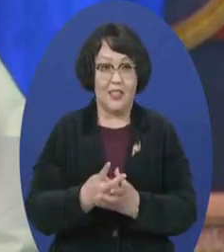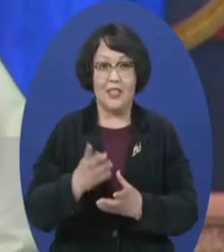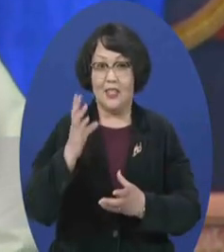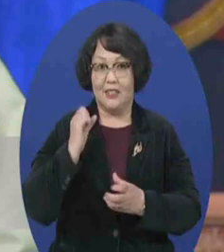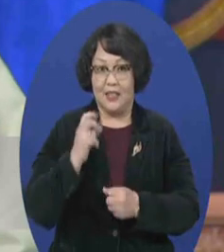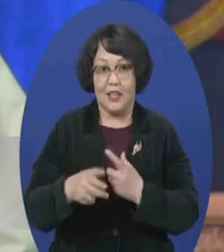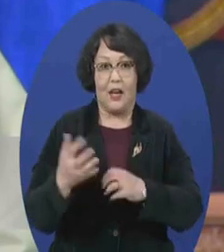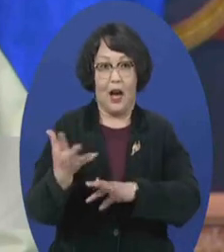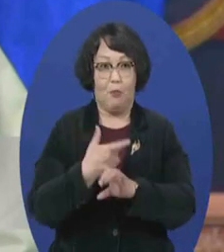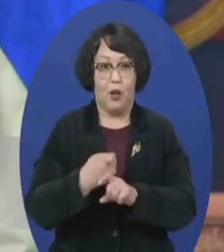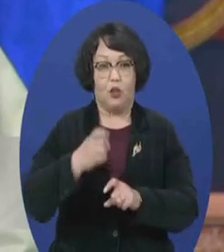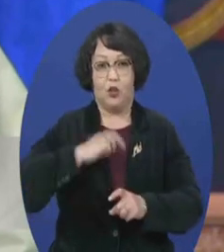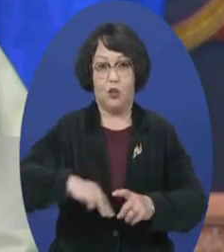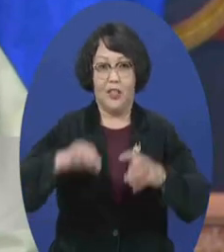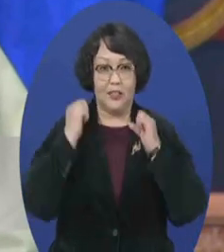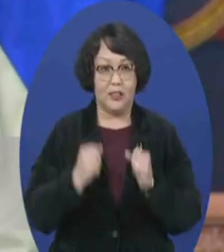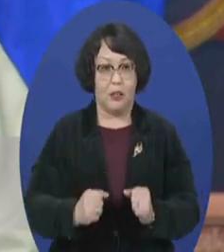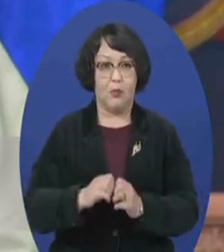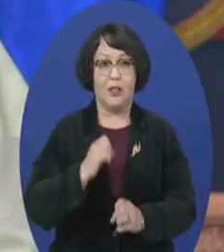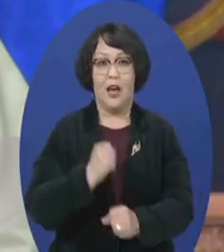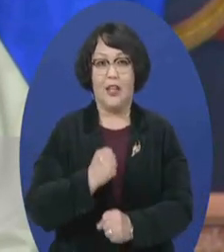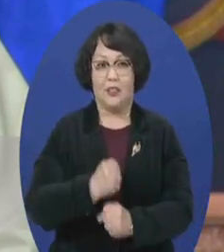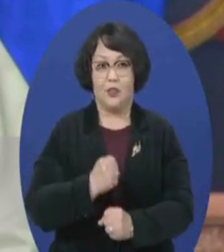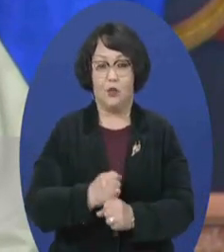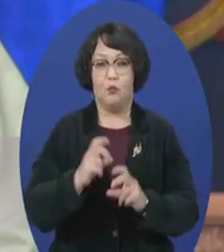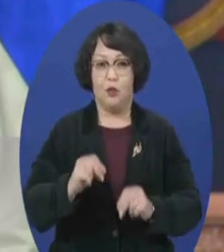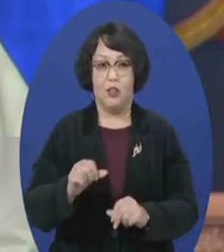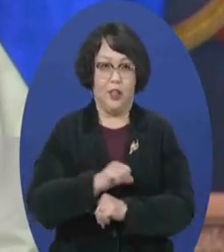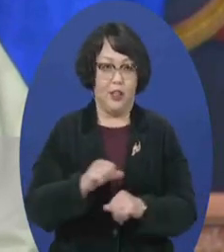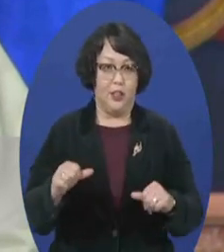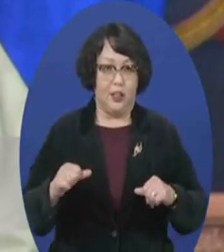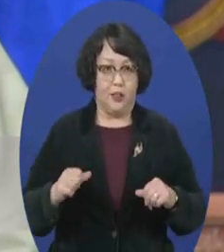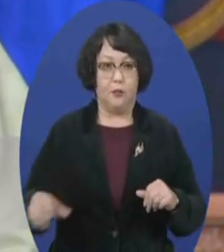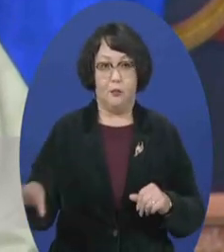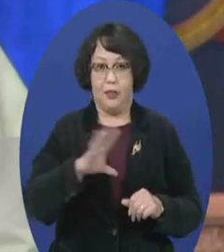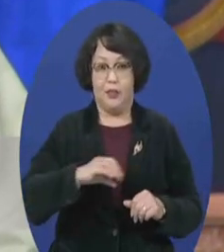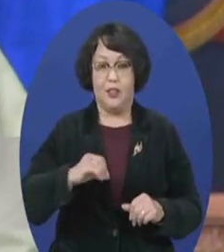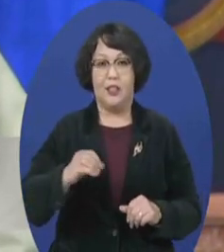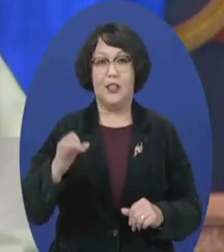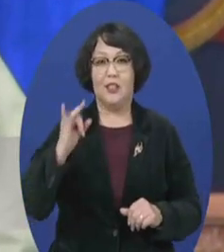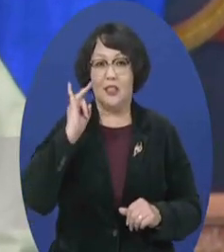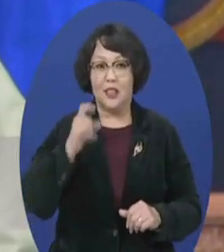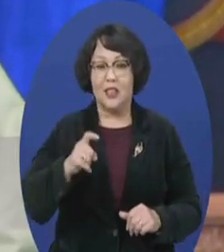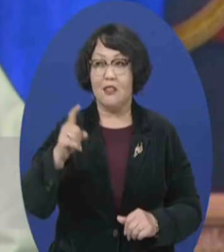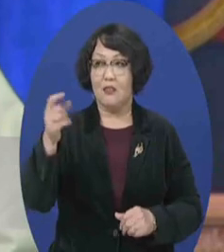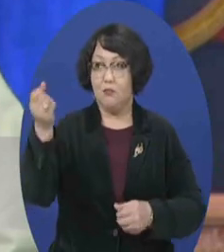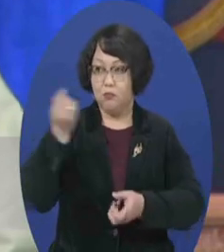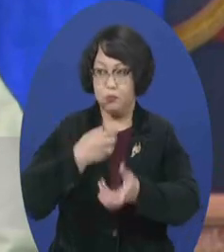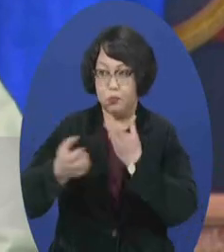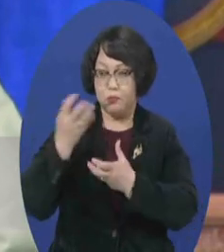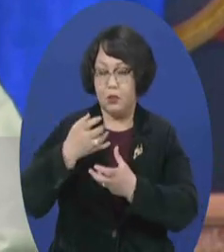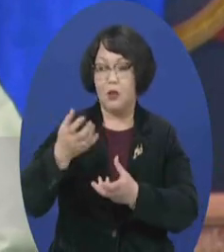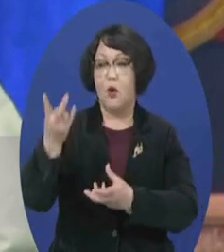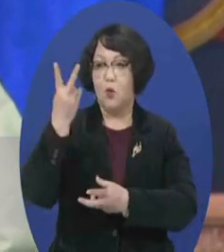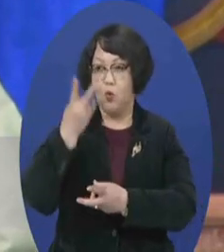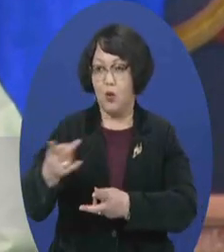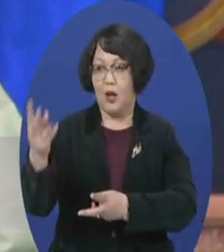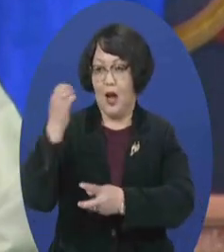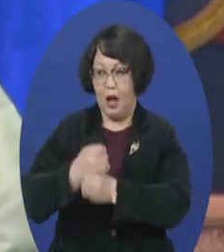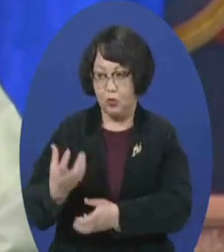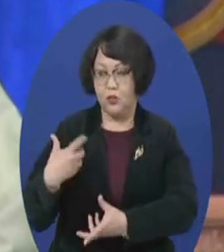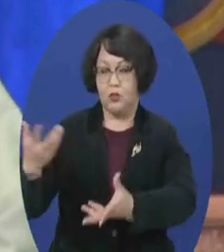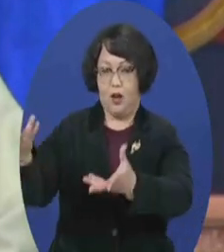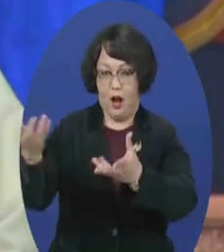сахин хамгаалахын төлөө хичээн зүтгээрэй гэсэн манай ард түмний асар их захиа даалгавар үүрэг хариуцлах хэмээн